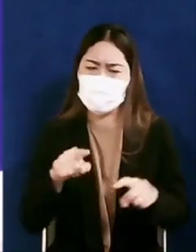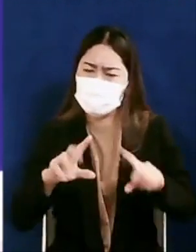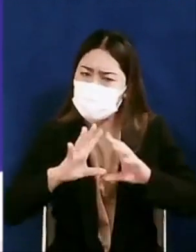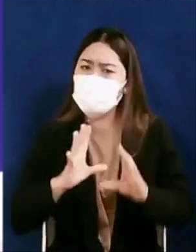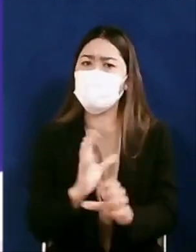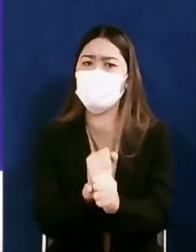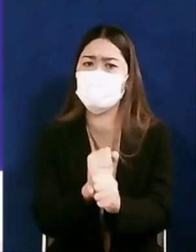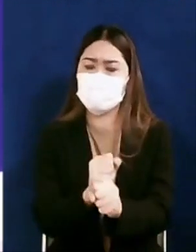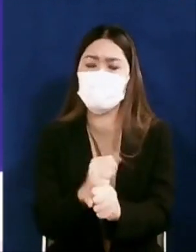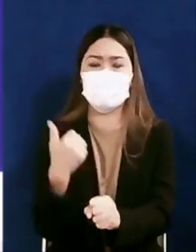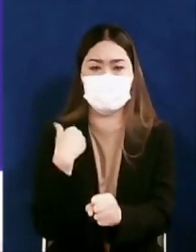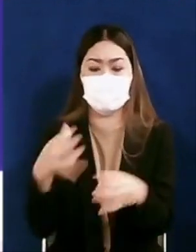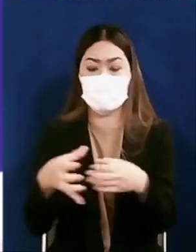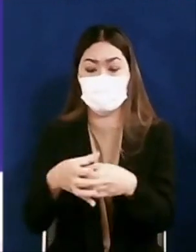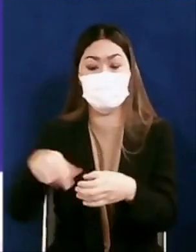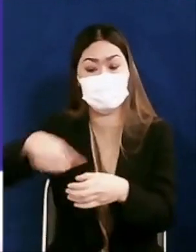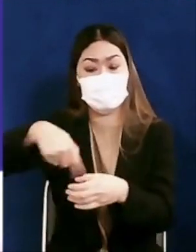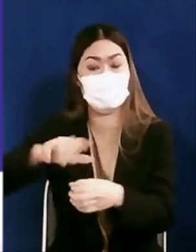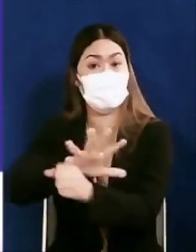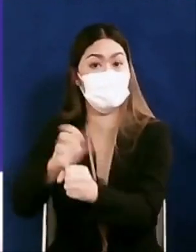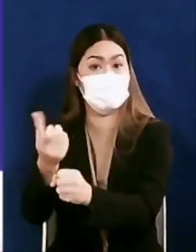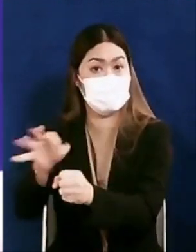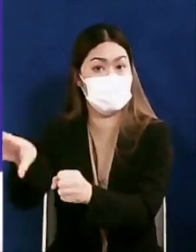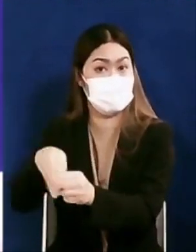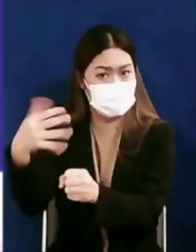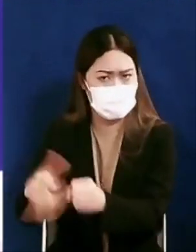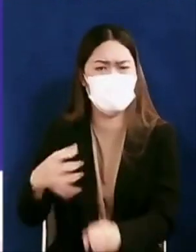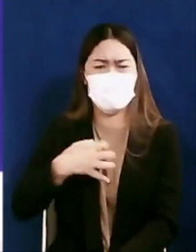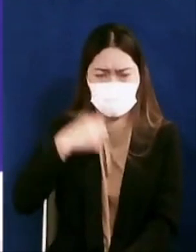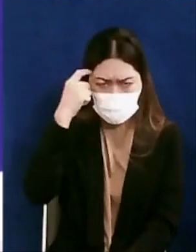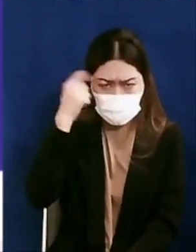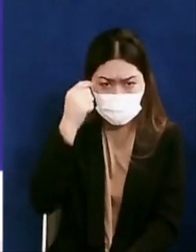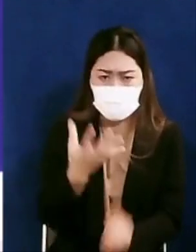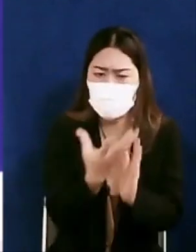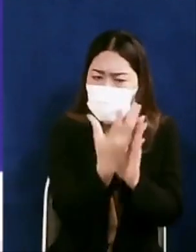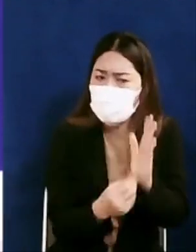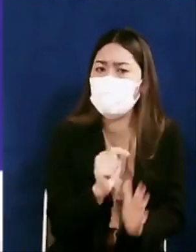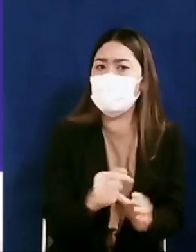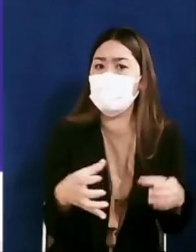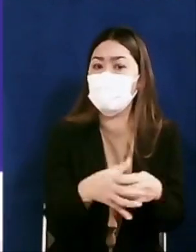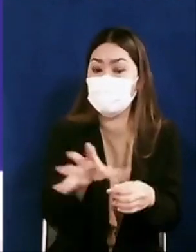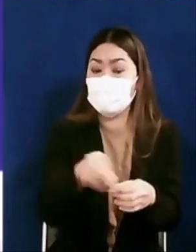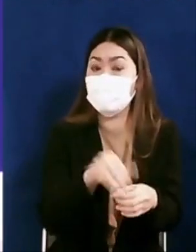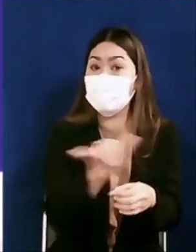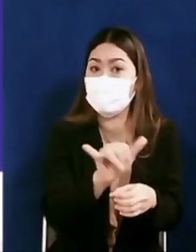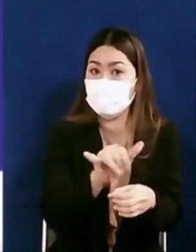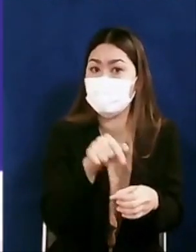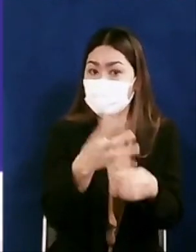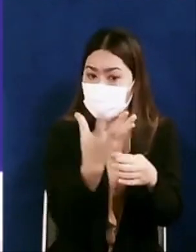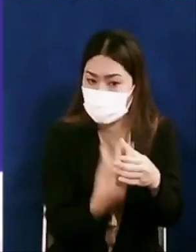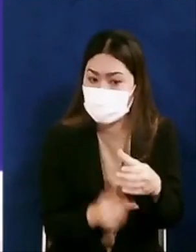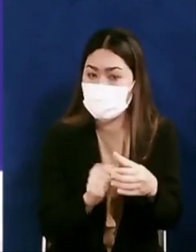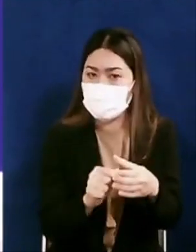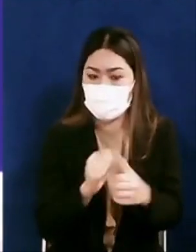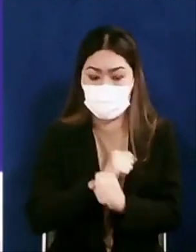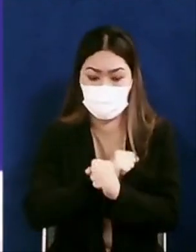การตรวจเนี่ยจำนวนหนึ่งนะครับแล้วก็เราก็อยากรู้ว่าคนที่เหลือเนี่ยนะครับเนื่องจากว่าตัวแอนติบอดีหรือ